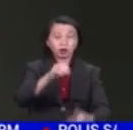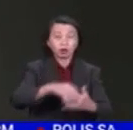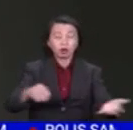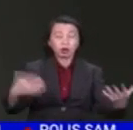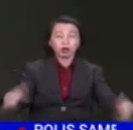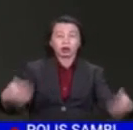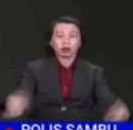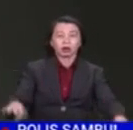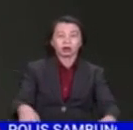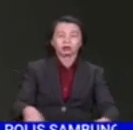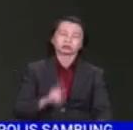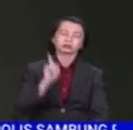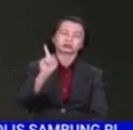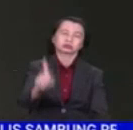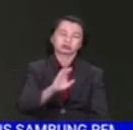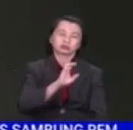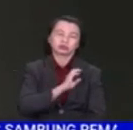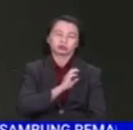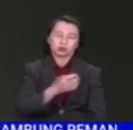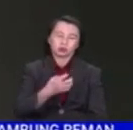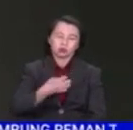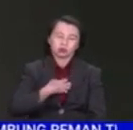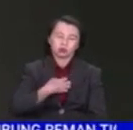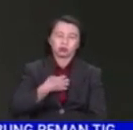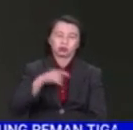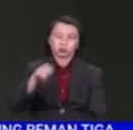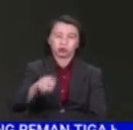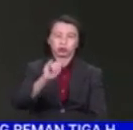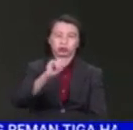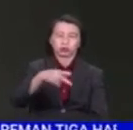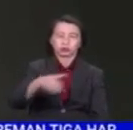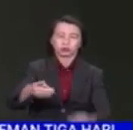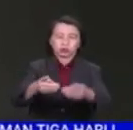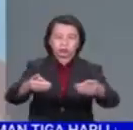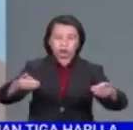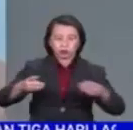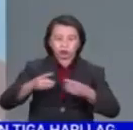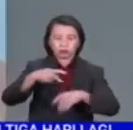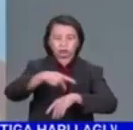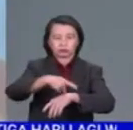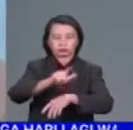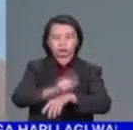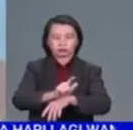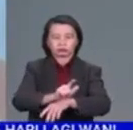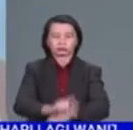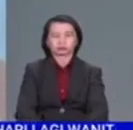mangsa tampil membuat laporan polis di Ibu Pejabat Polis IPD Daerah Langkawi.